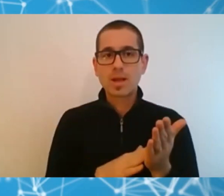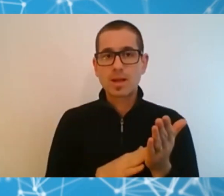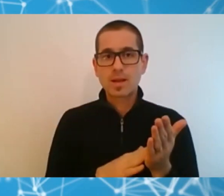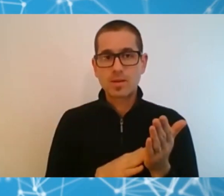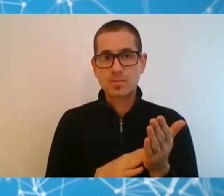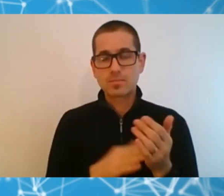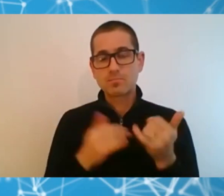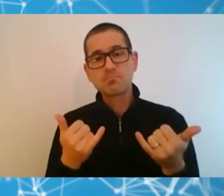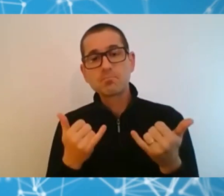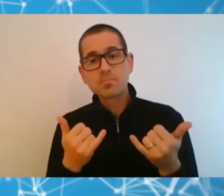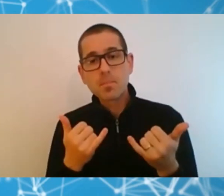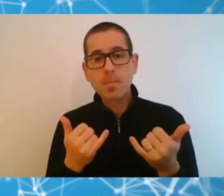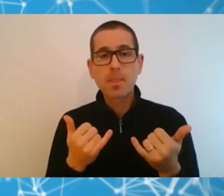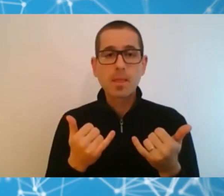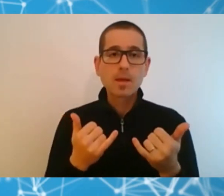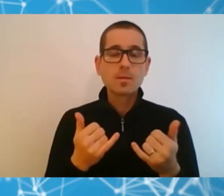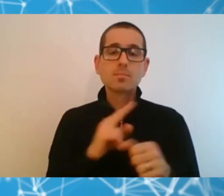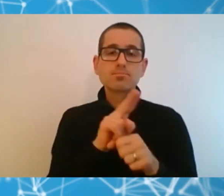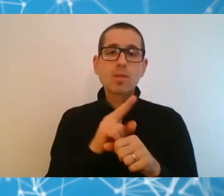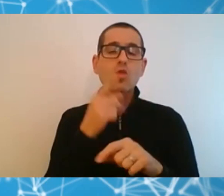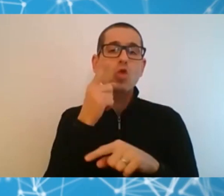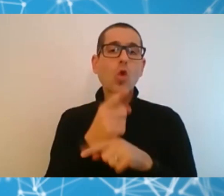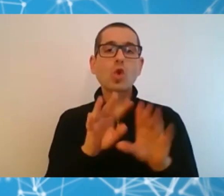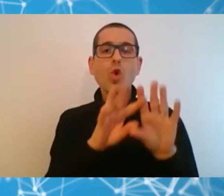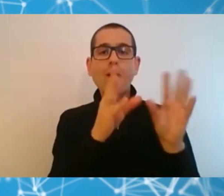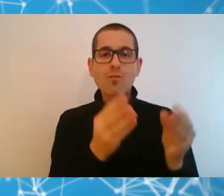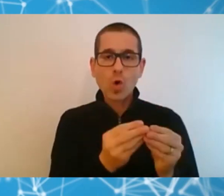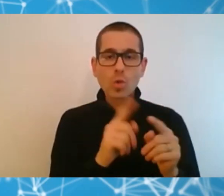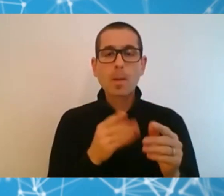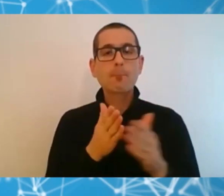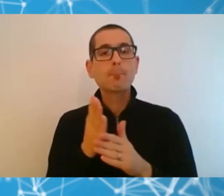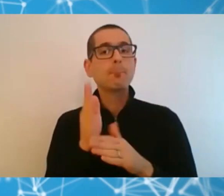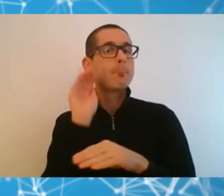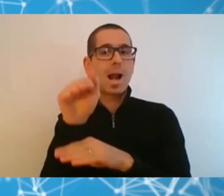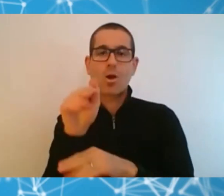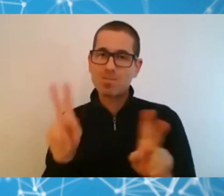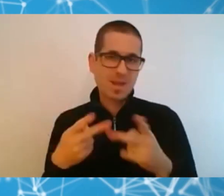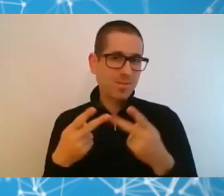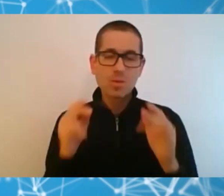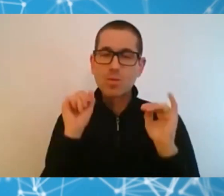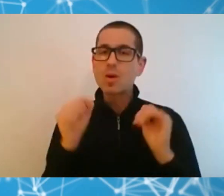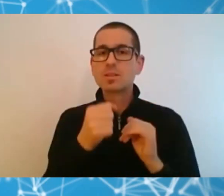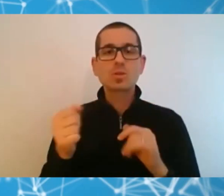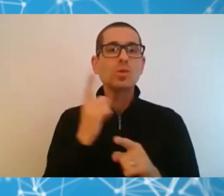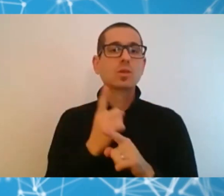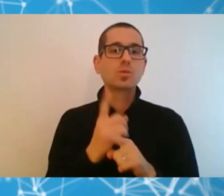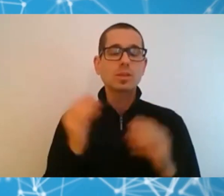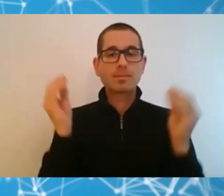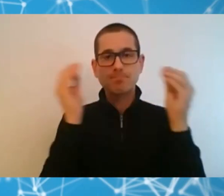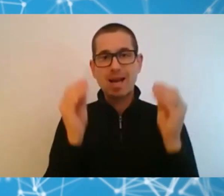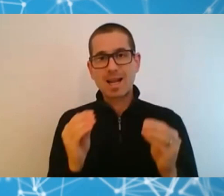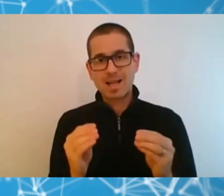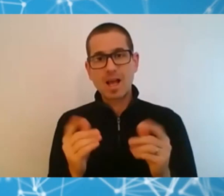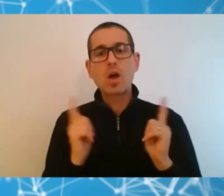izpogajamo določeno kvoto in preko nje potem seveda ne moremo in zaradi tega se tudi kreira čakalna